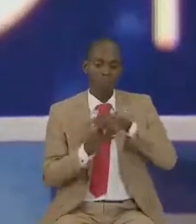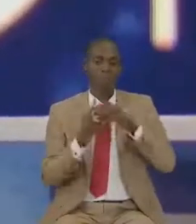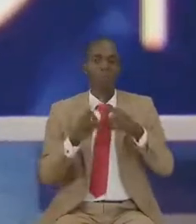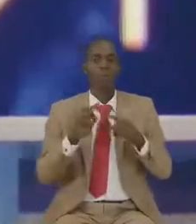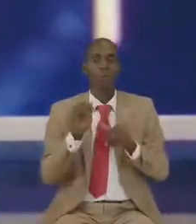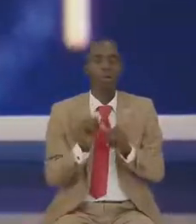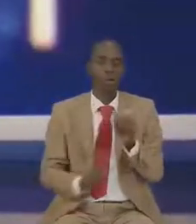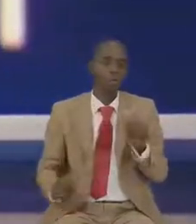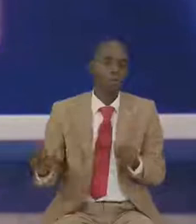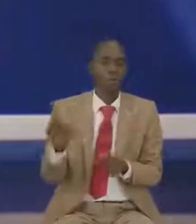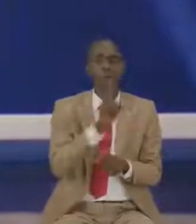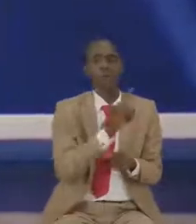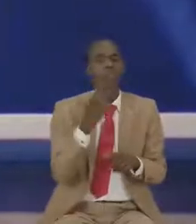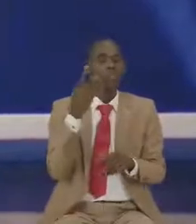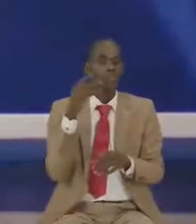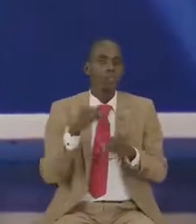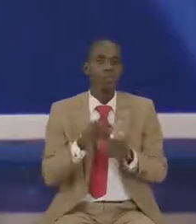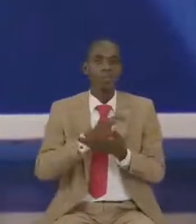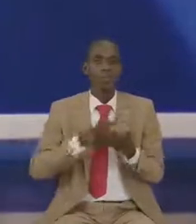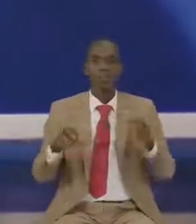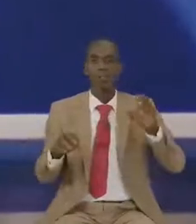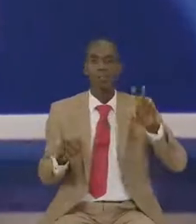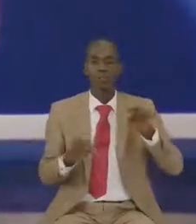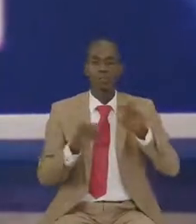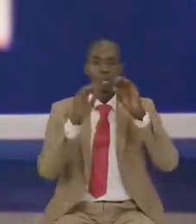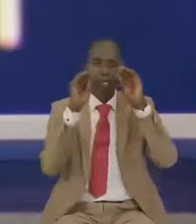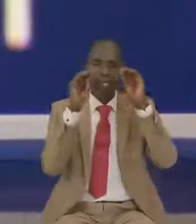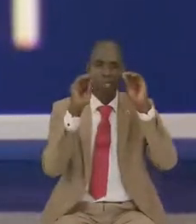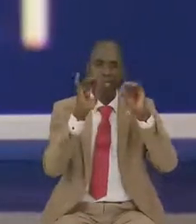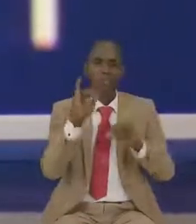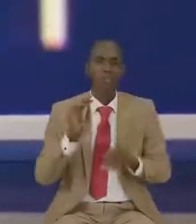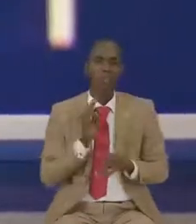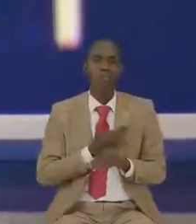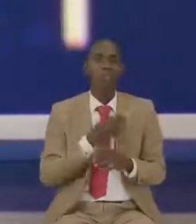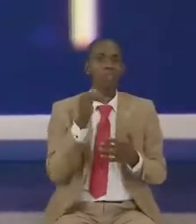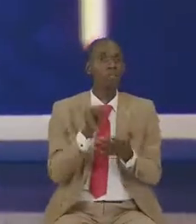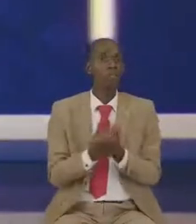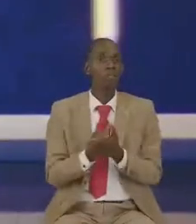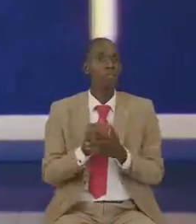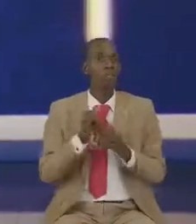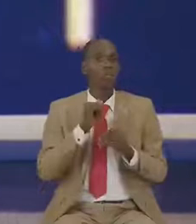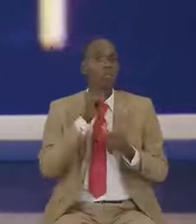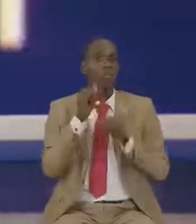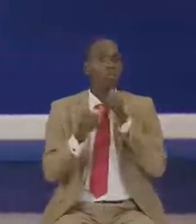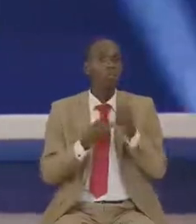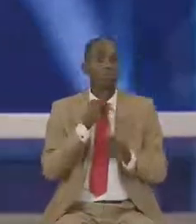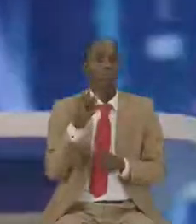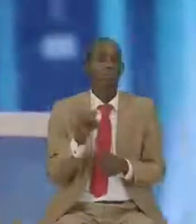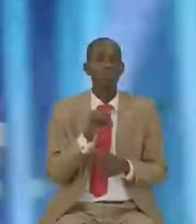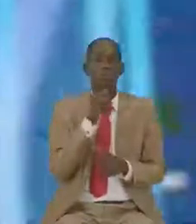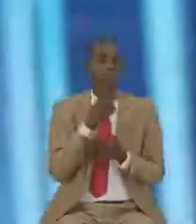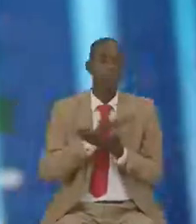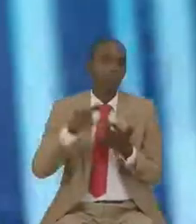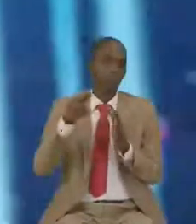apporte, alors s'est manifestée à tous. Verset 12, elle nous enseigne